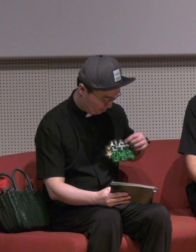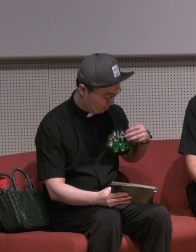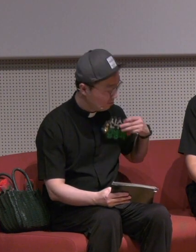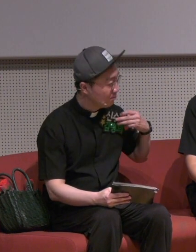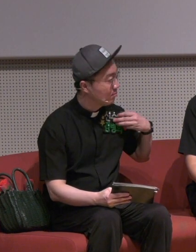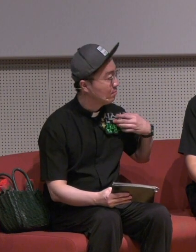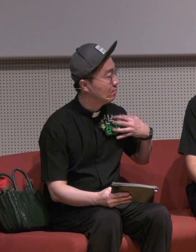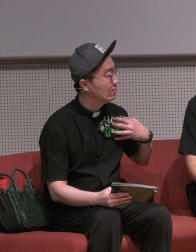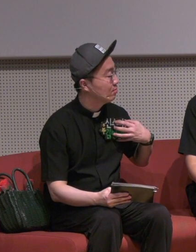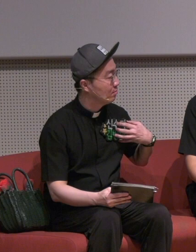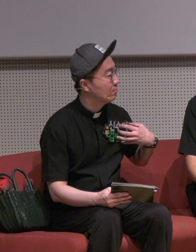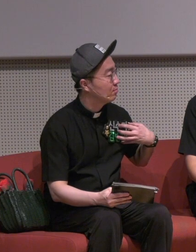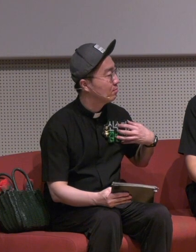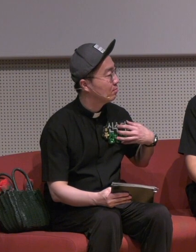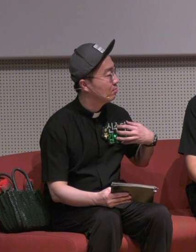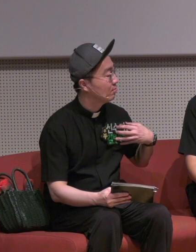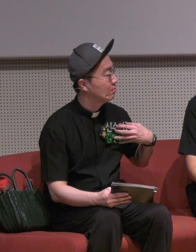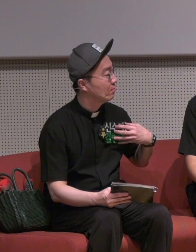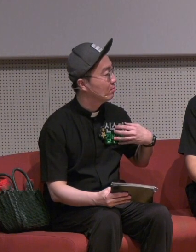어떠신지 또 한번 여쭤보고 싶네요.